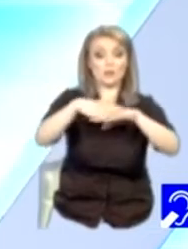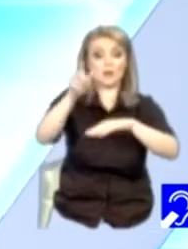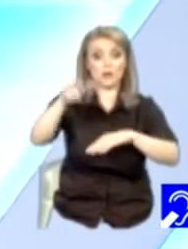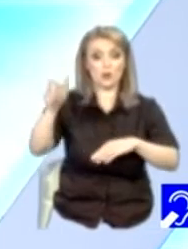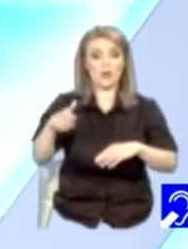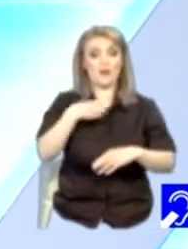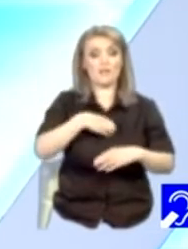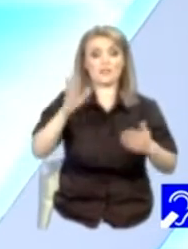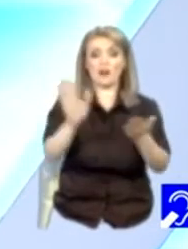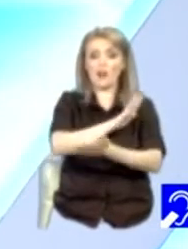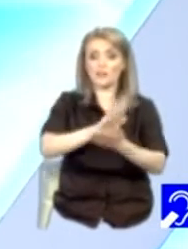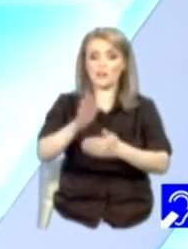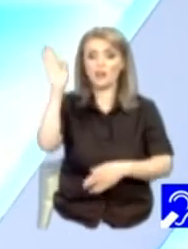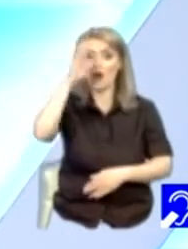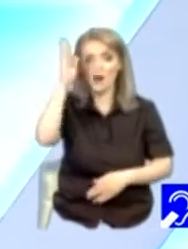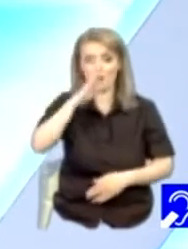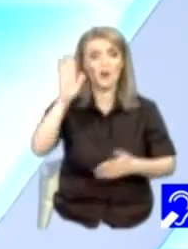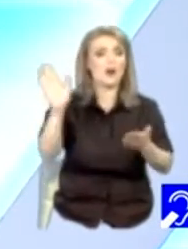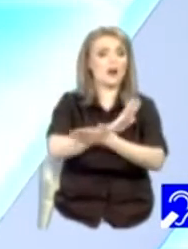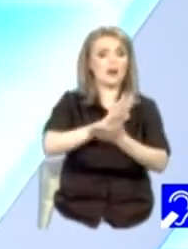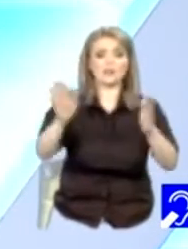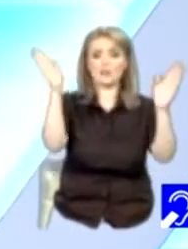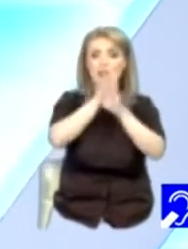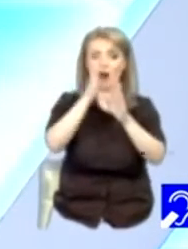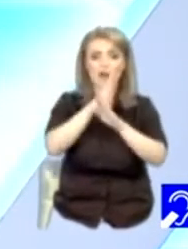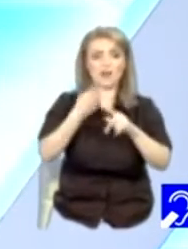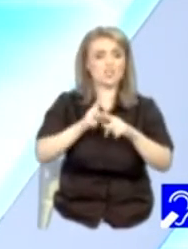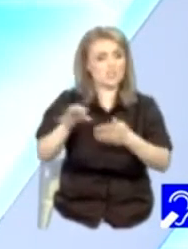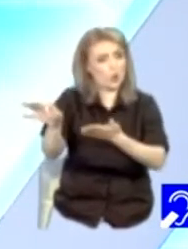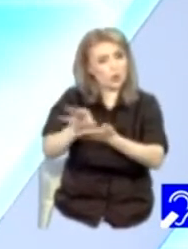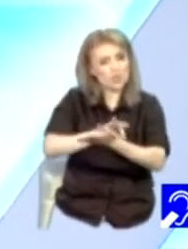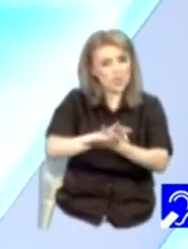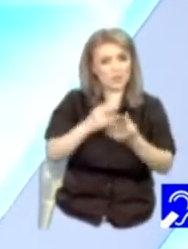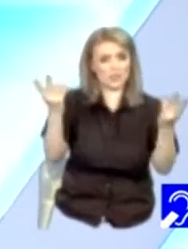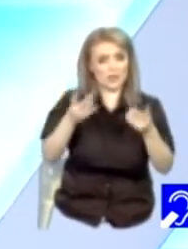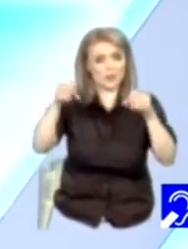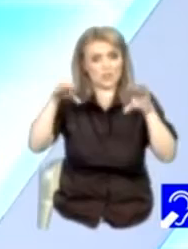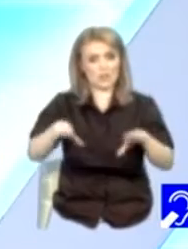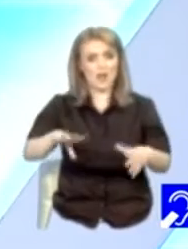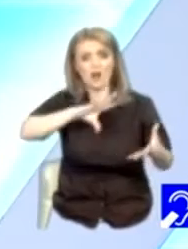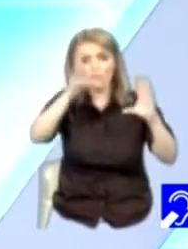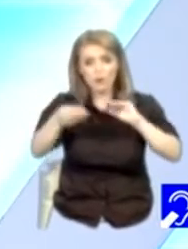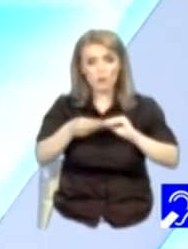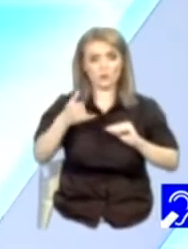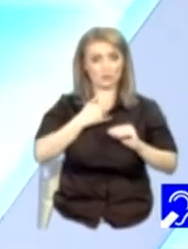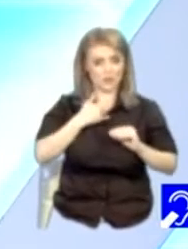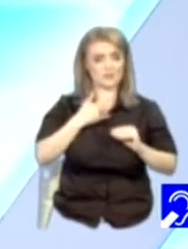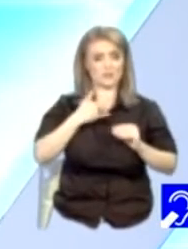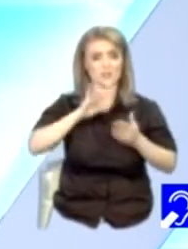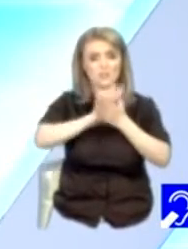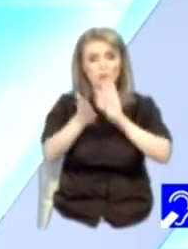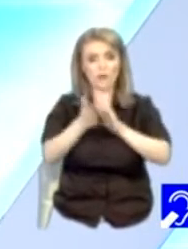și calitatea aerului este o urgență ecologică. În general, situația ecologică este o urgență pentru